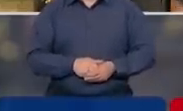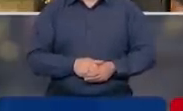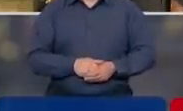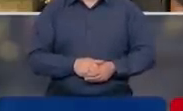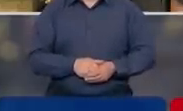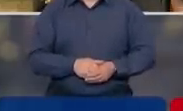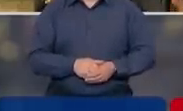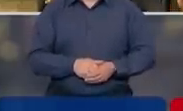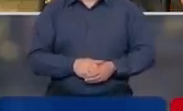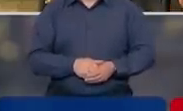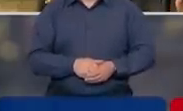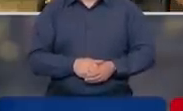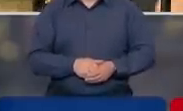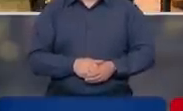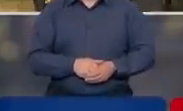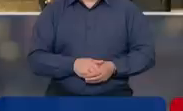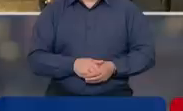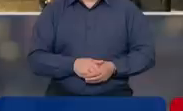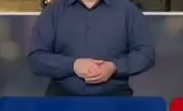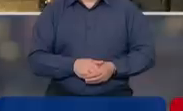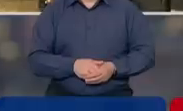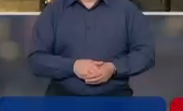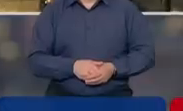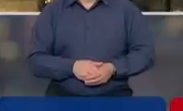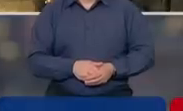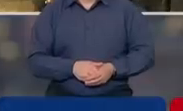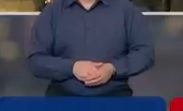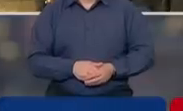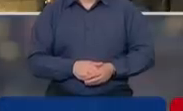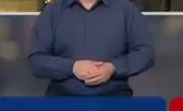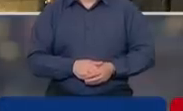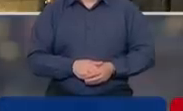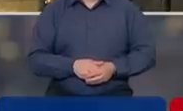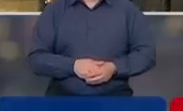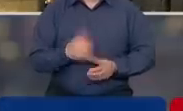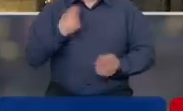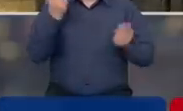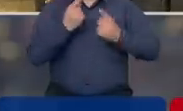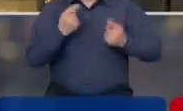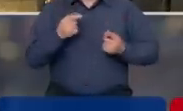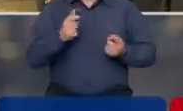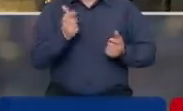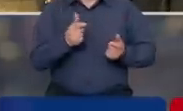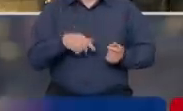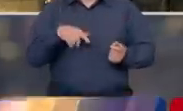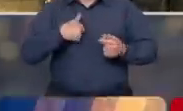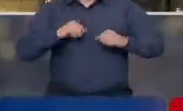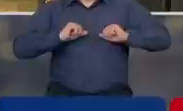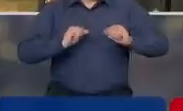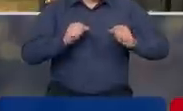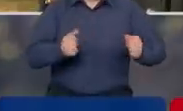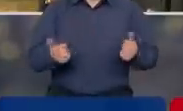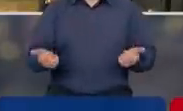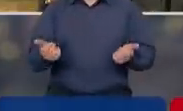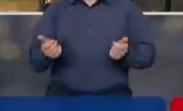zlokalizowane cześć mam nadzieję że te wszystkie nasze możliwości zaangażowania zaangażowania